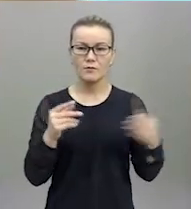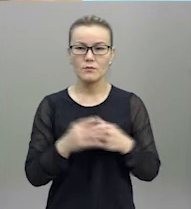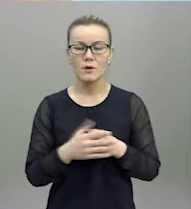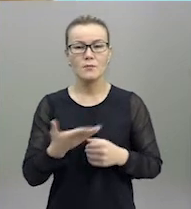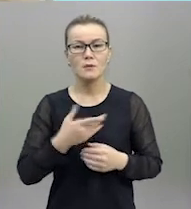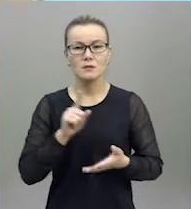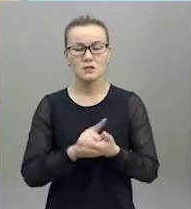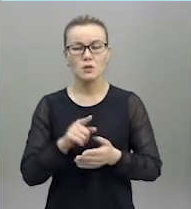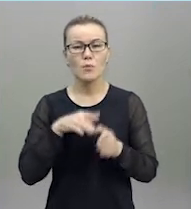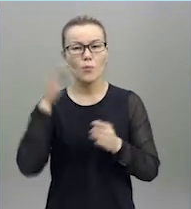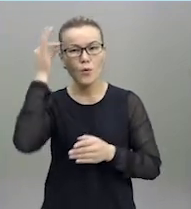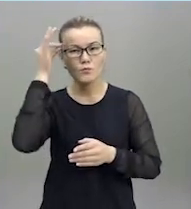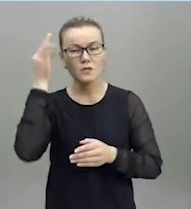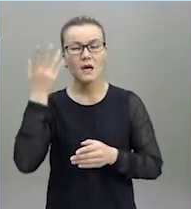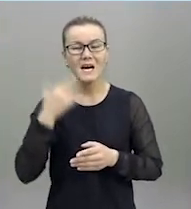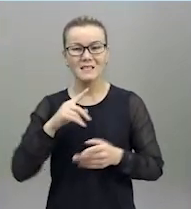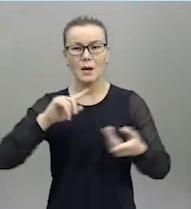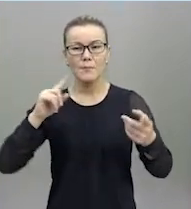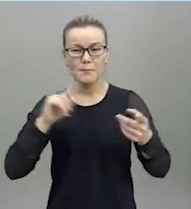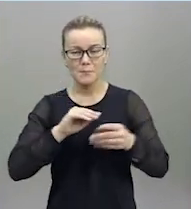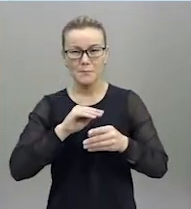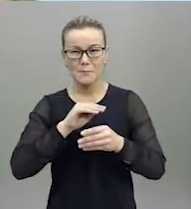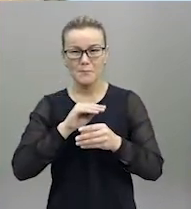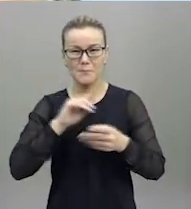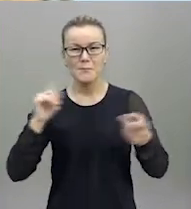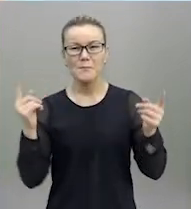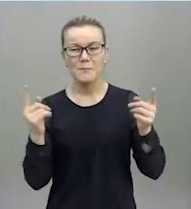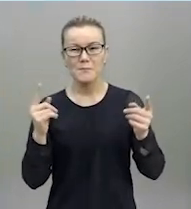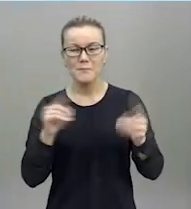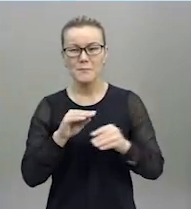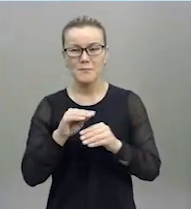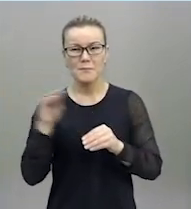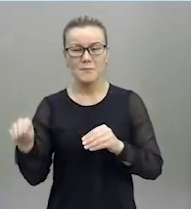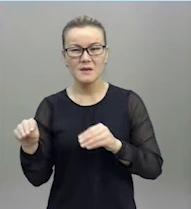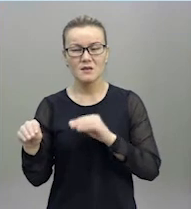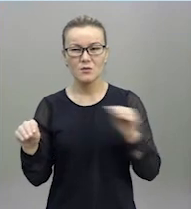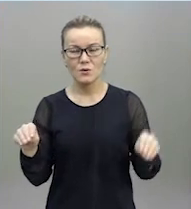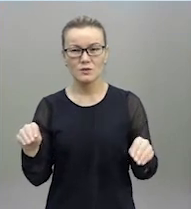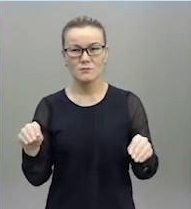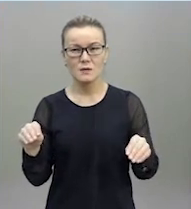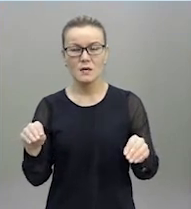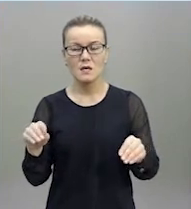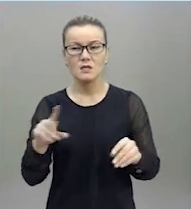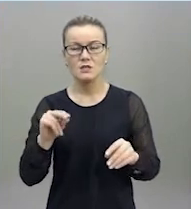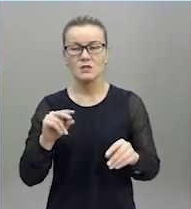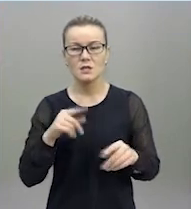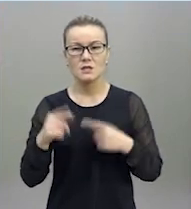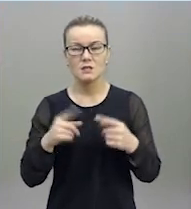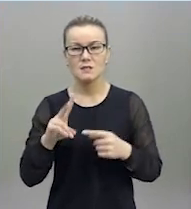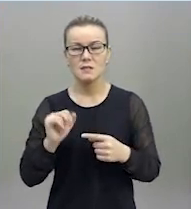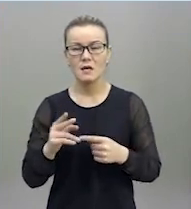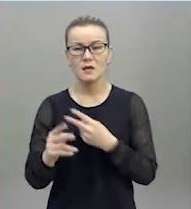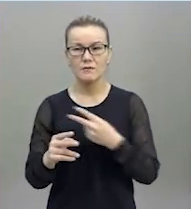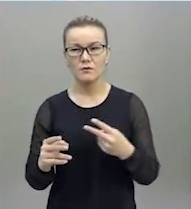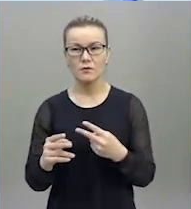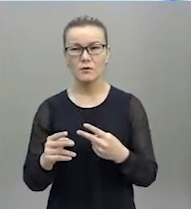помнить что пи при переносе слагаемых из части в часть через знак равно мы должны поменять